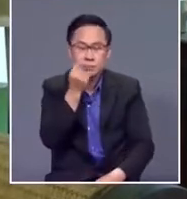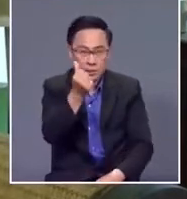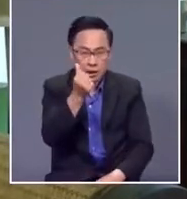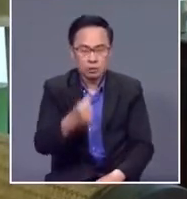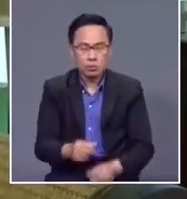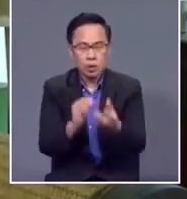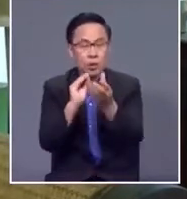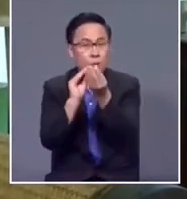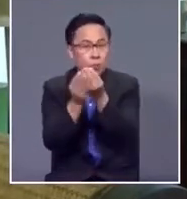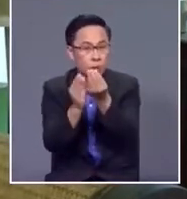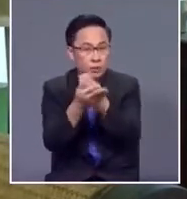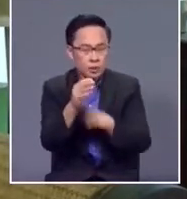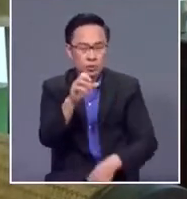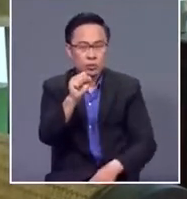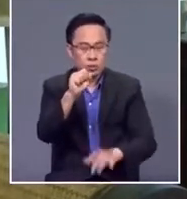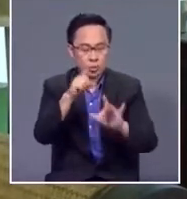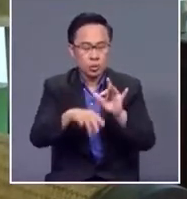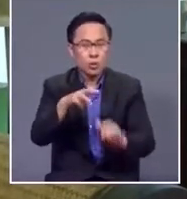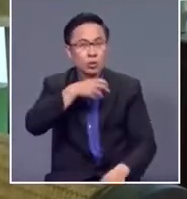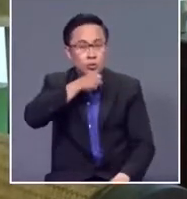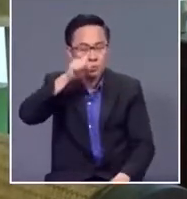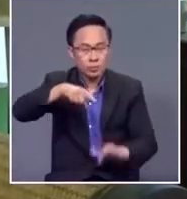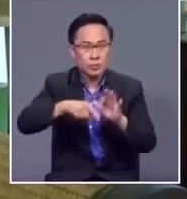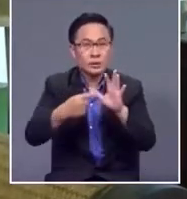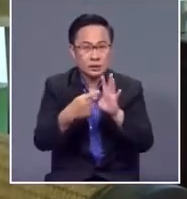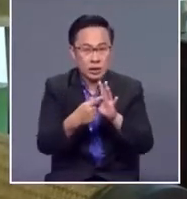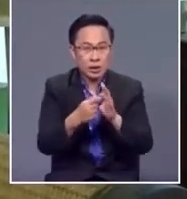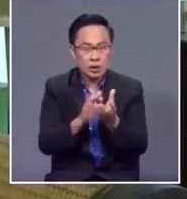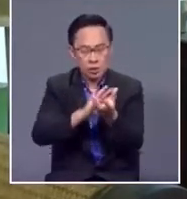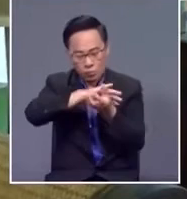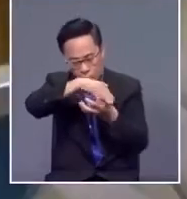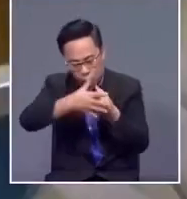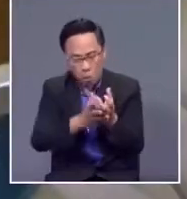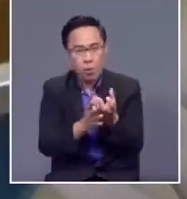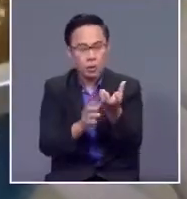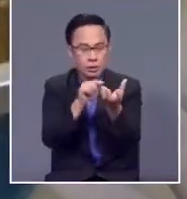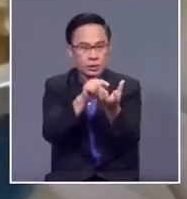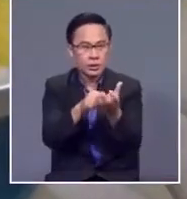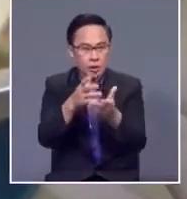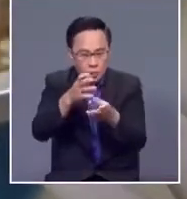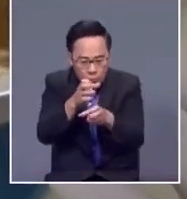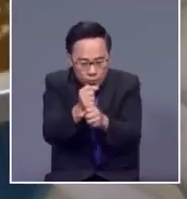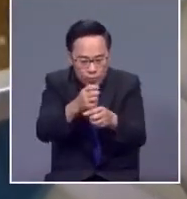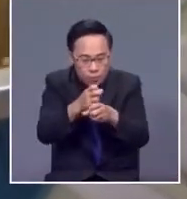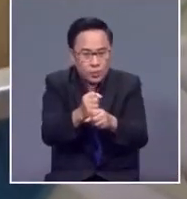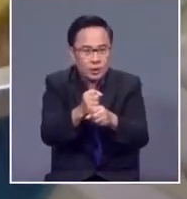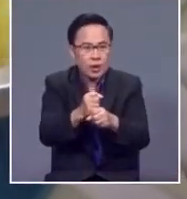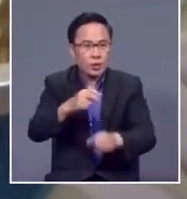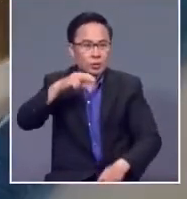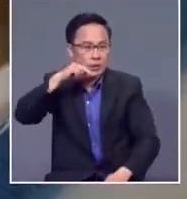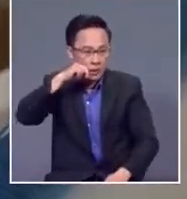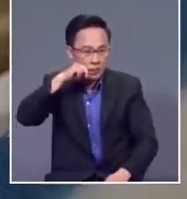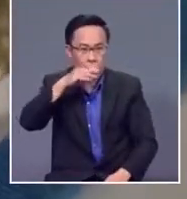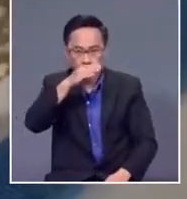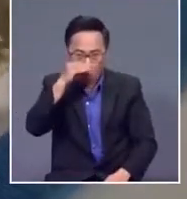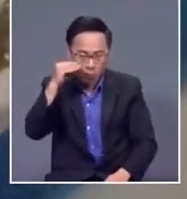ผลนะคะผลก็คือจะเราจะปลอกเอาเปลือกมันนะคะเราไปหีบแล้วเอาเฉพาะน้ำมันหอมระเ